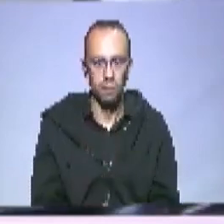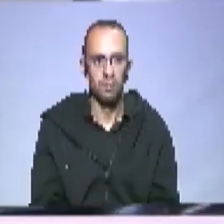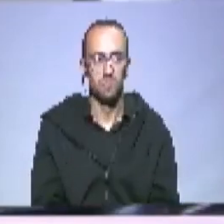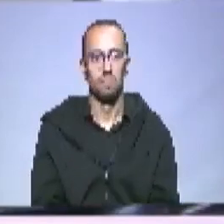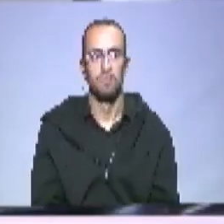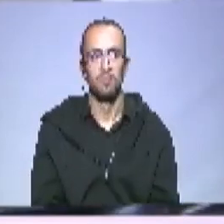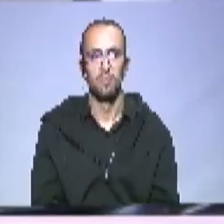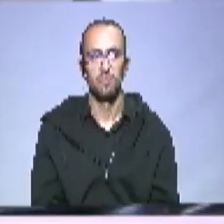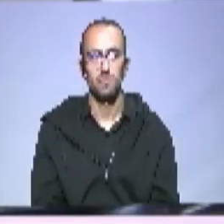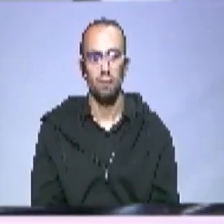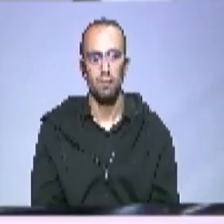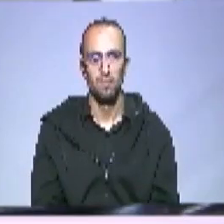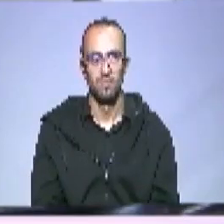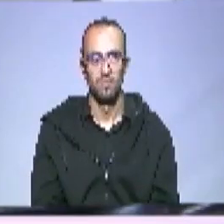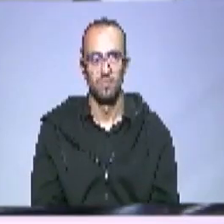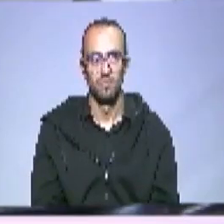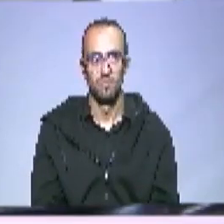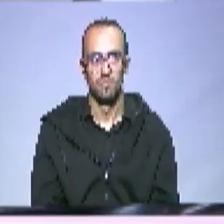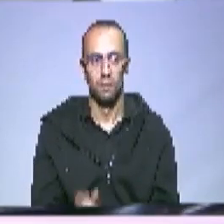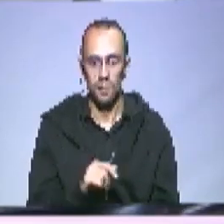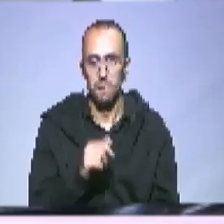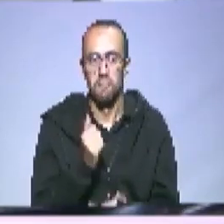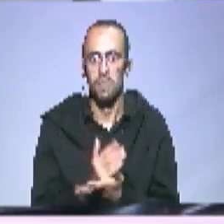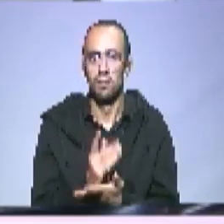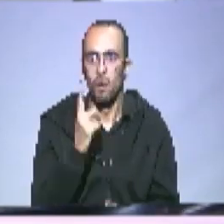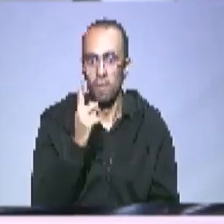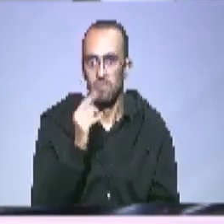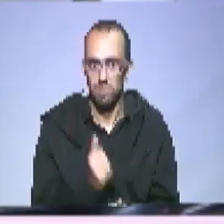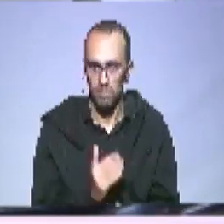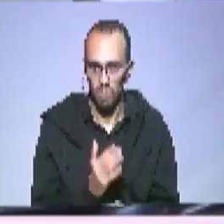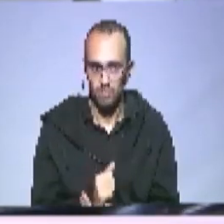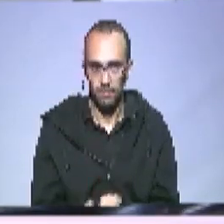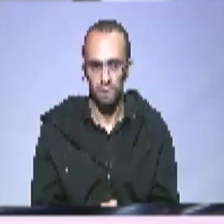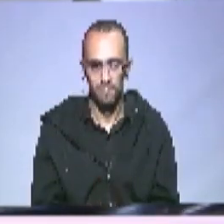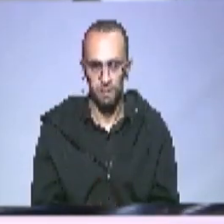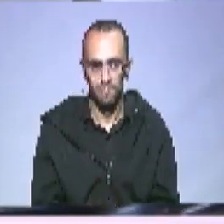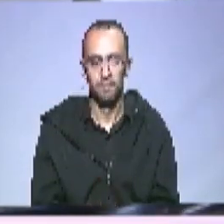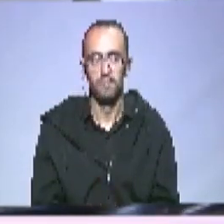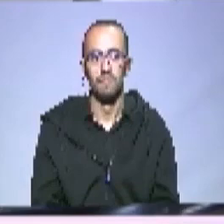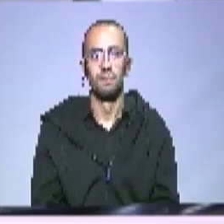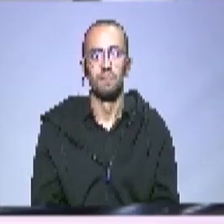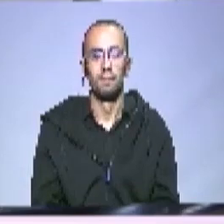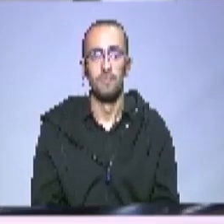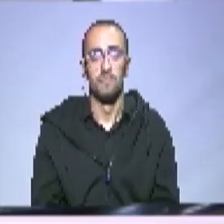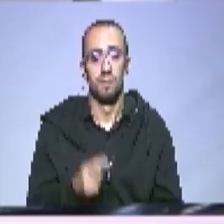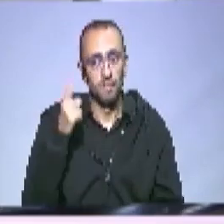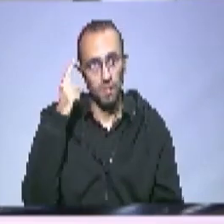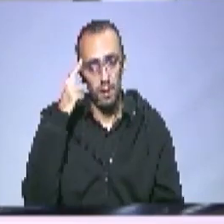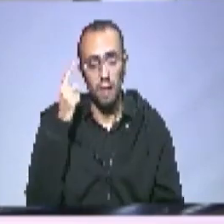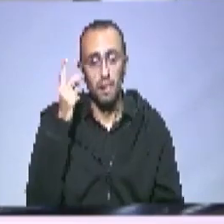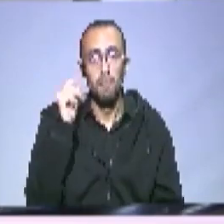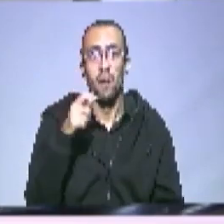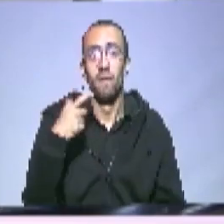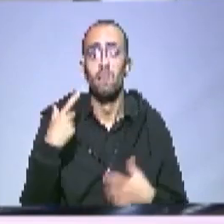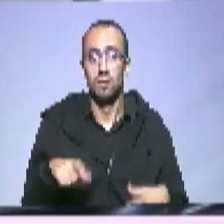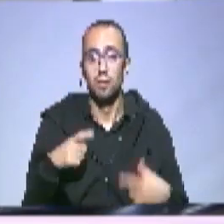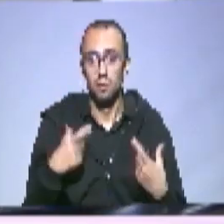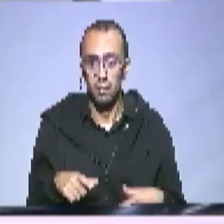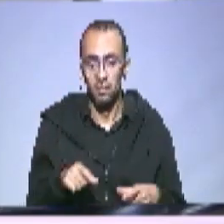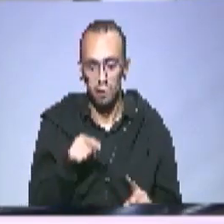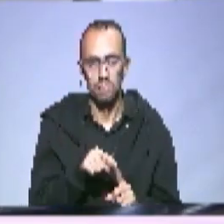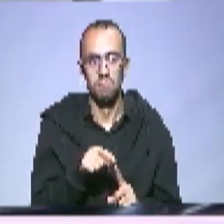شويه زيت زيتون. ناخد معانا بصلايه. هي فكره الفطيره الشرقي دي في البصلايه